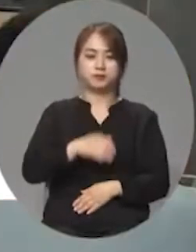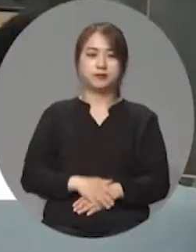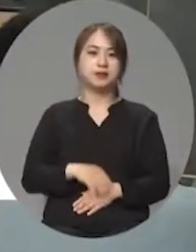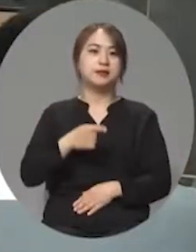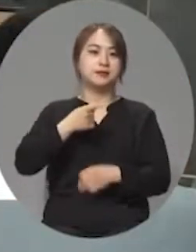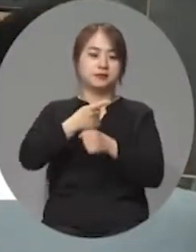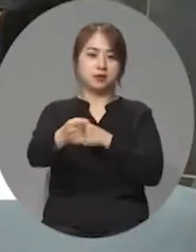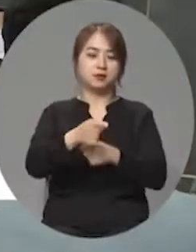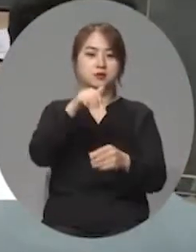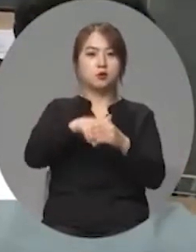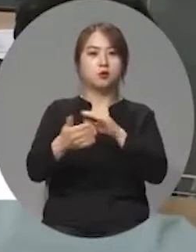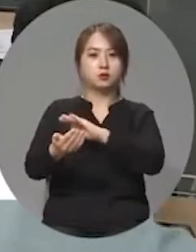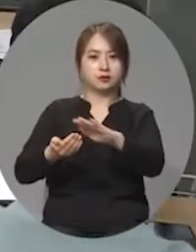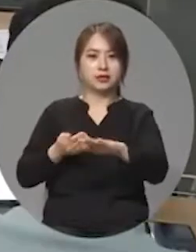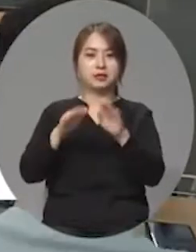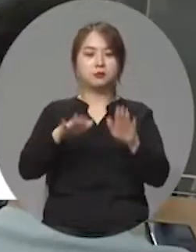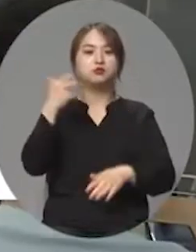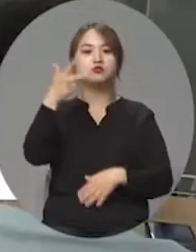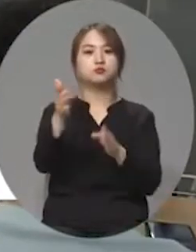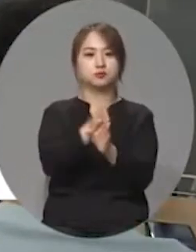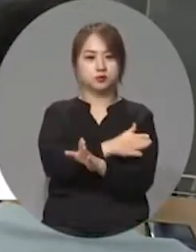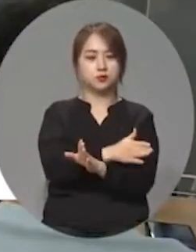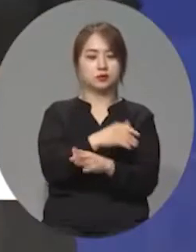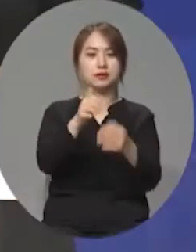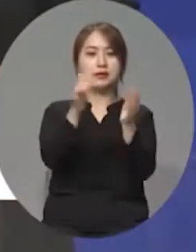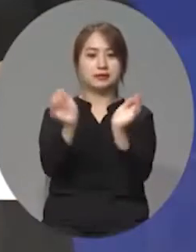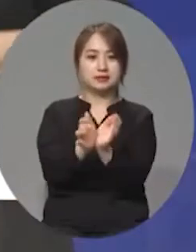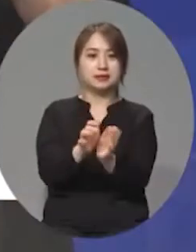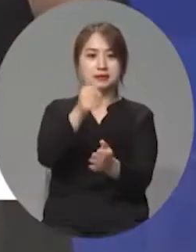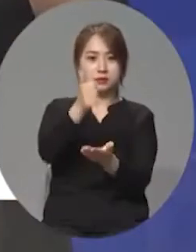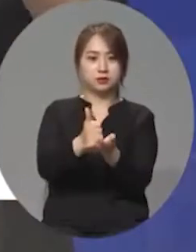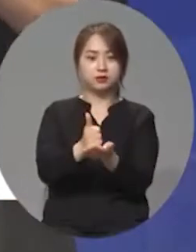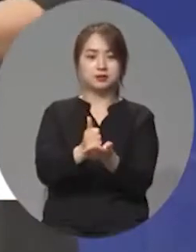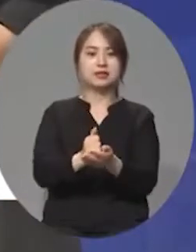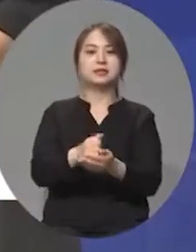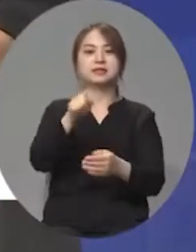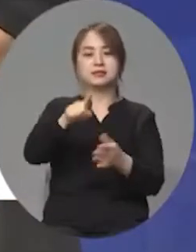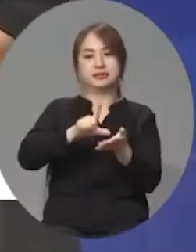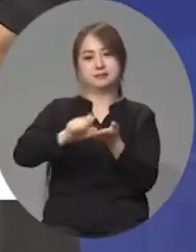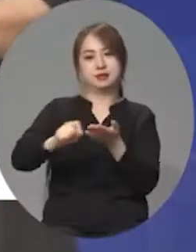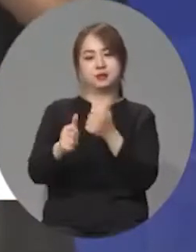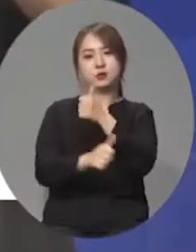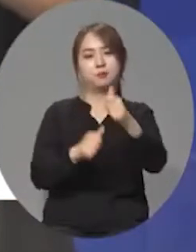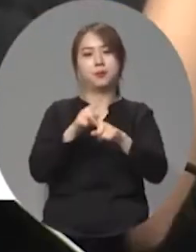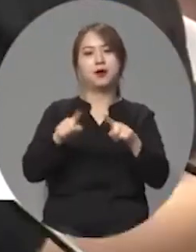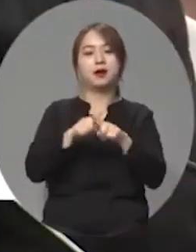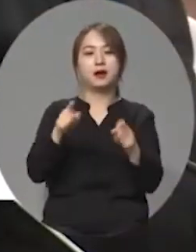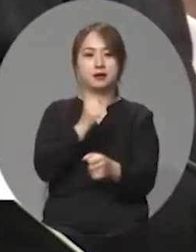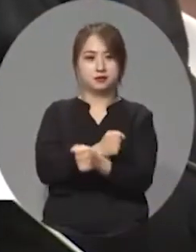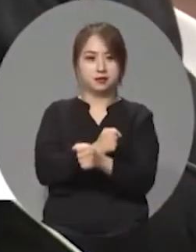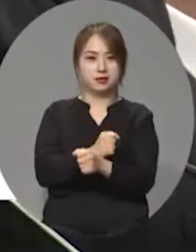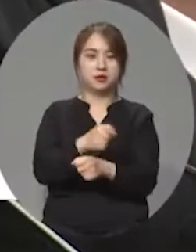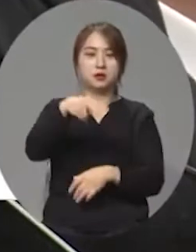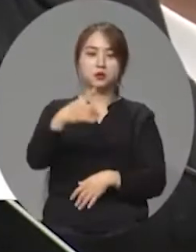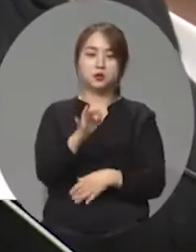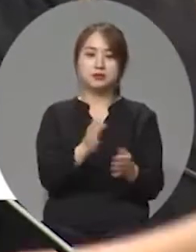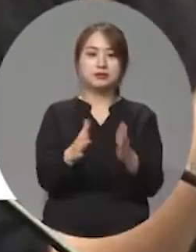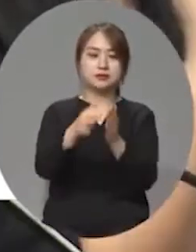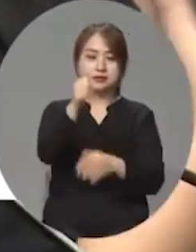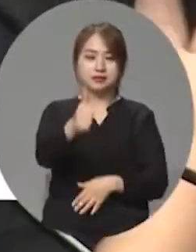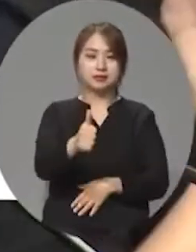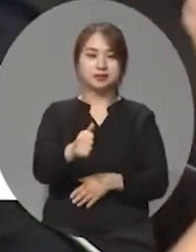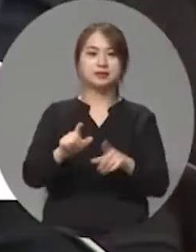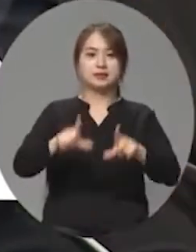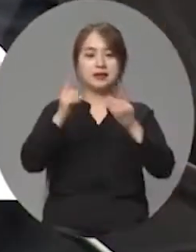내년 지방선거를 앞두고 이번주 부터 소속 단체장과 지방의원 평가를 실시할 예정인데 송아지는 지사 측은 기 안되게